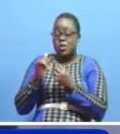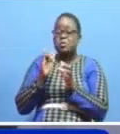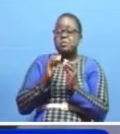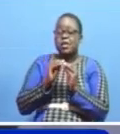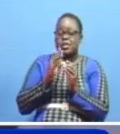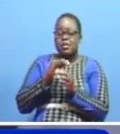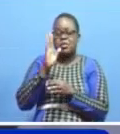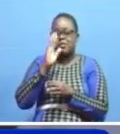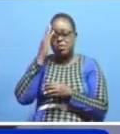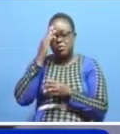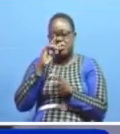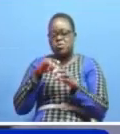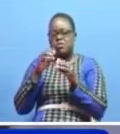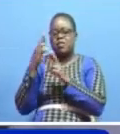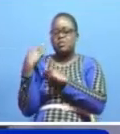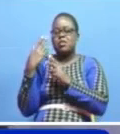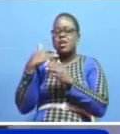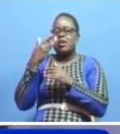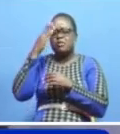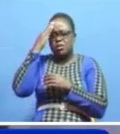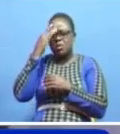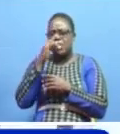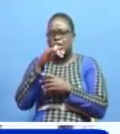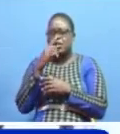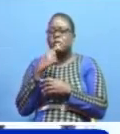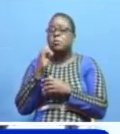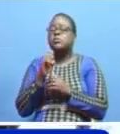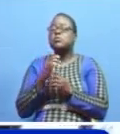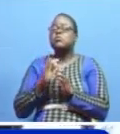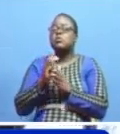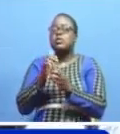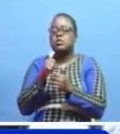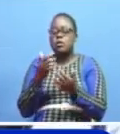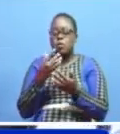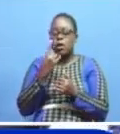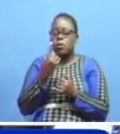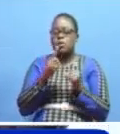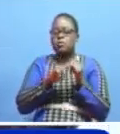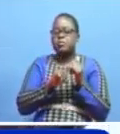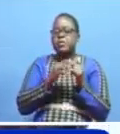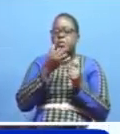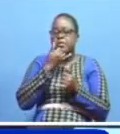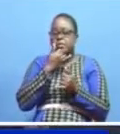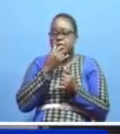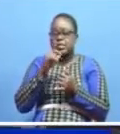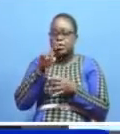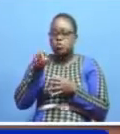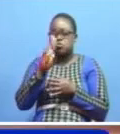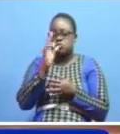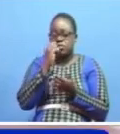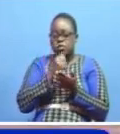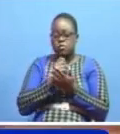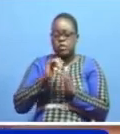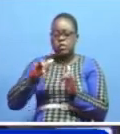tuwa nengane majukumu. Itu amina mandana, uolotono. Tambena kila miomoko na nyana chone utume imuthuku wa visi kwaan’ya